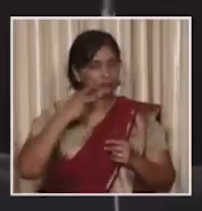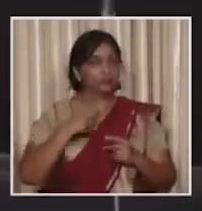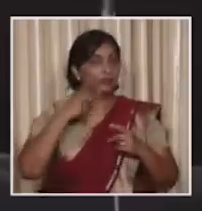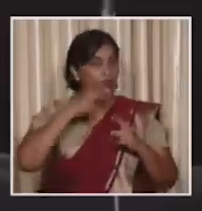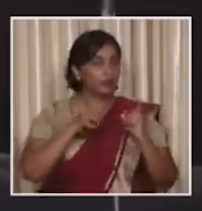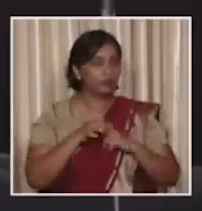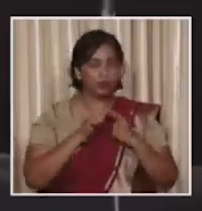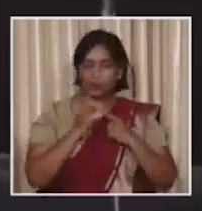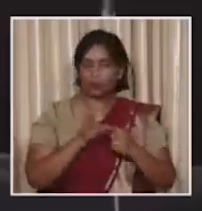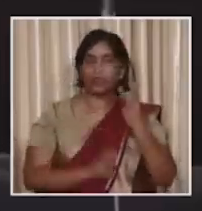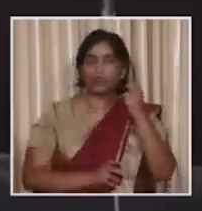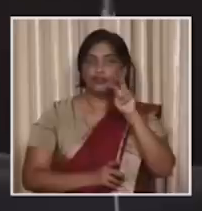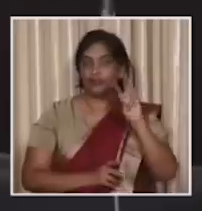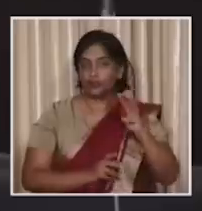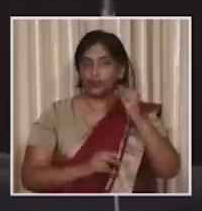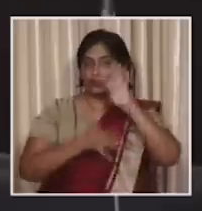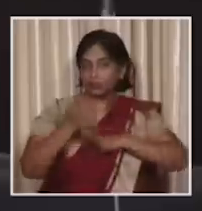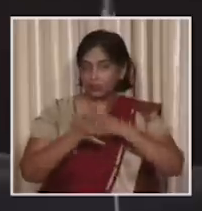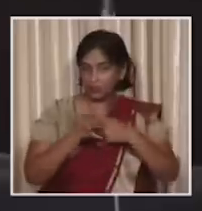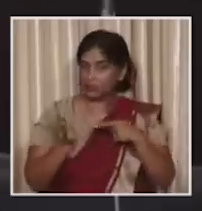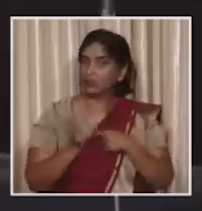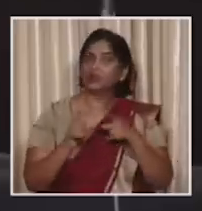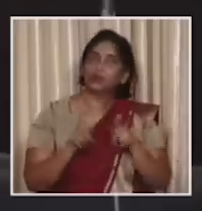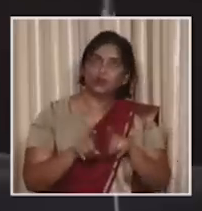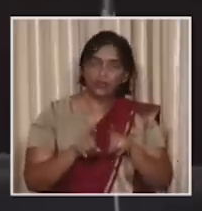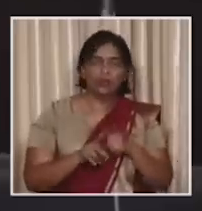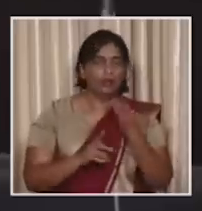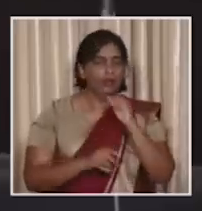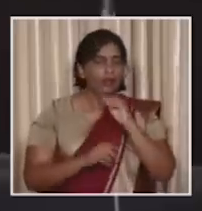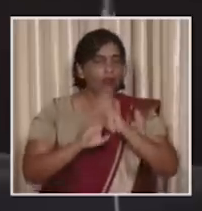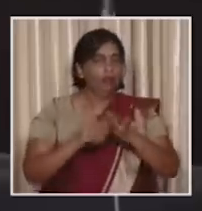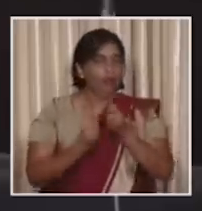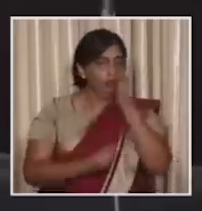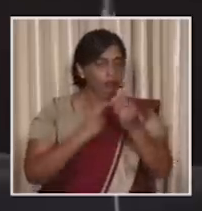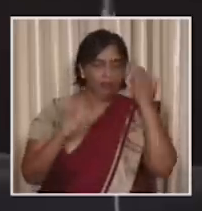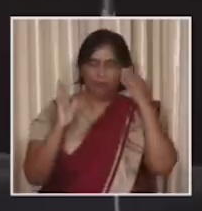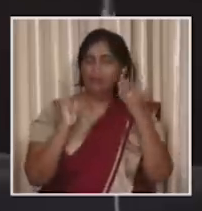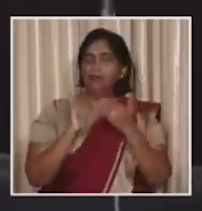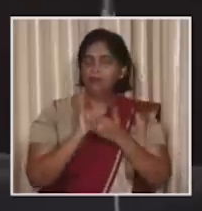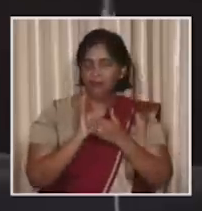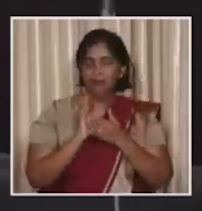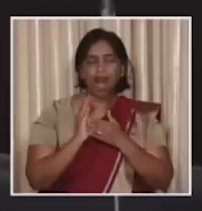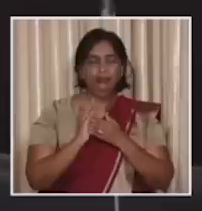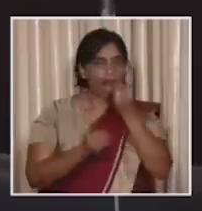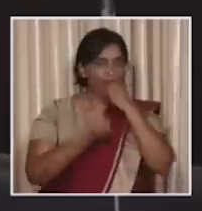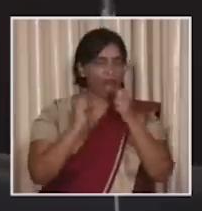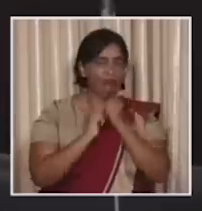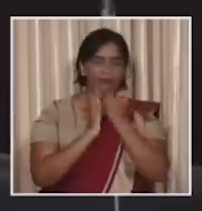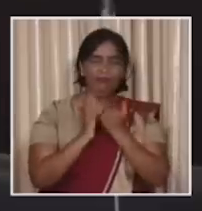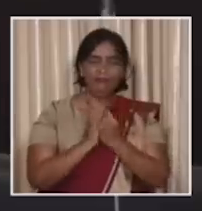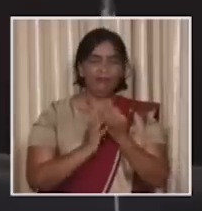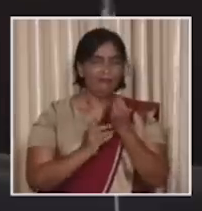දෙවෙනි ප්‍රශ්නයට පිළිතුර, 2023 අයවැය අස්තමේන්තු යටතේ ප්‍රතිලාභ සිසුන් සංඛ්‍යාව පදනම් කර ගැනීමෙන් පෝෂණ වැඩසටහන්